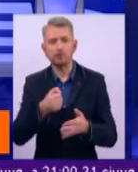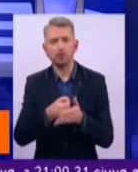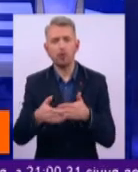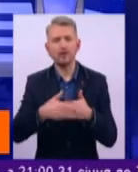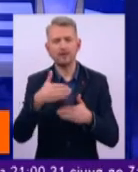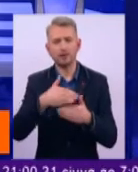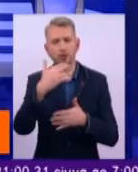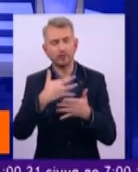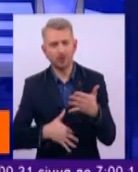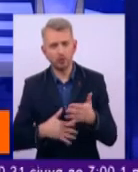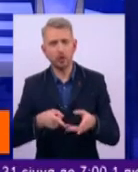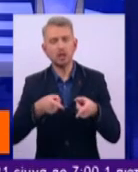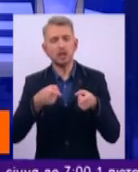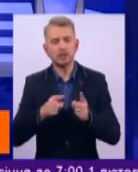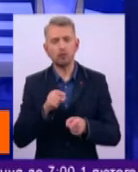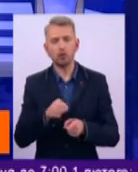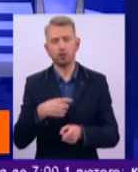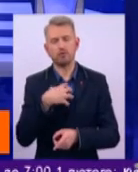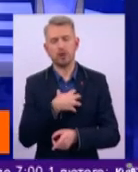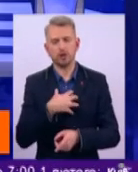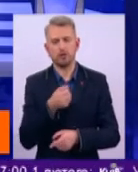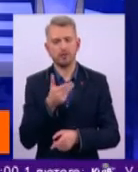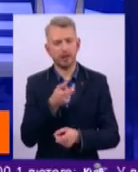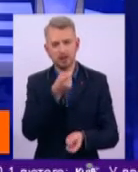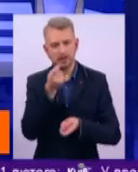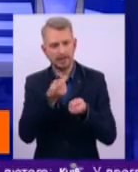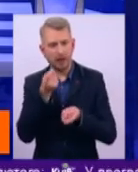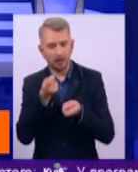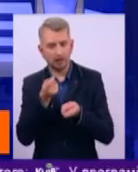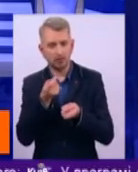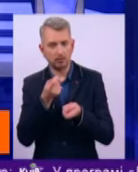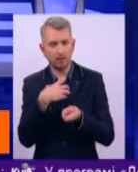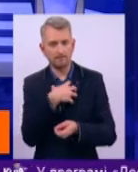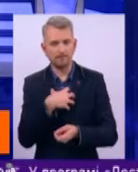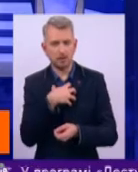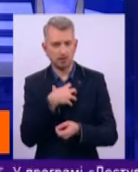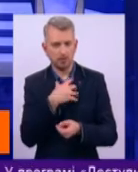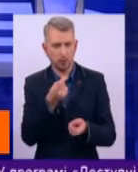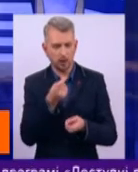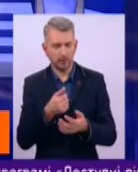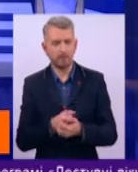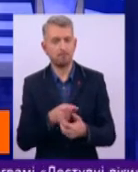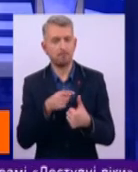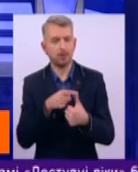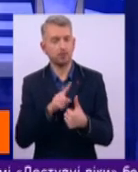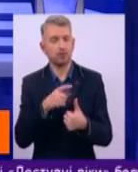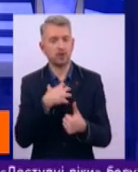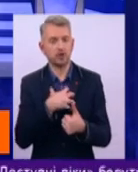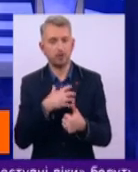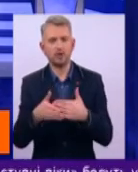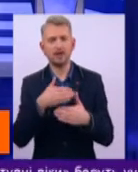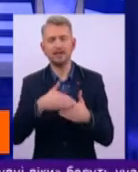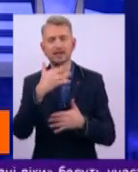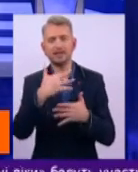санкційного списку, дійсно, тут важливо декілька деталей, важливо декілька нюансів. Перше, що важливо, санкційний